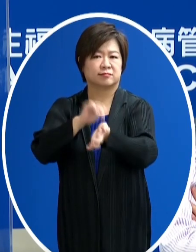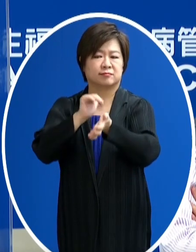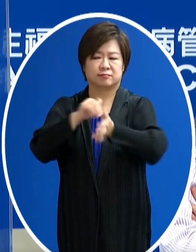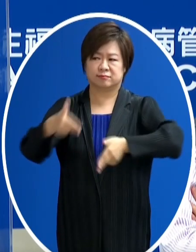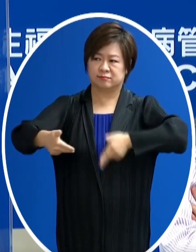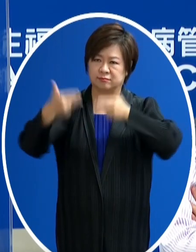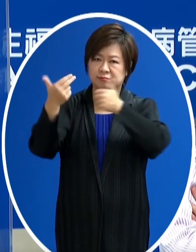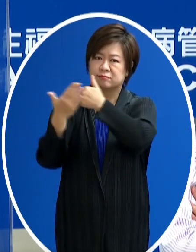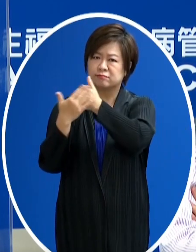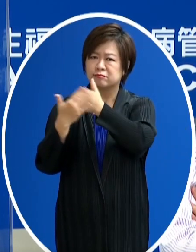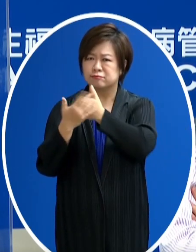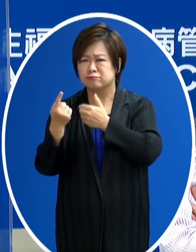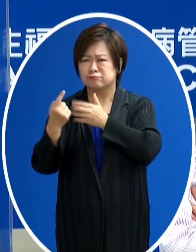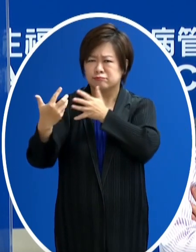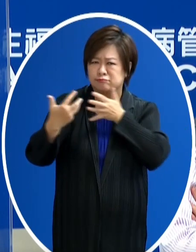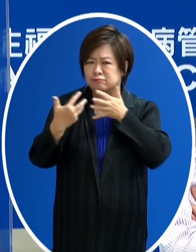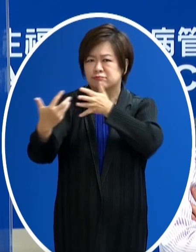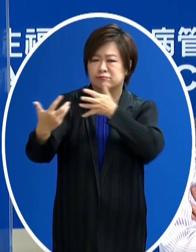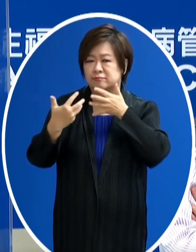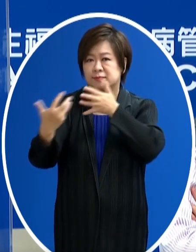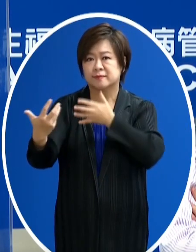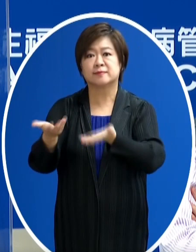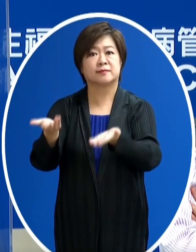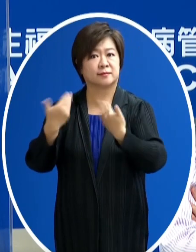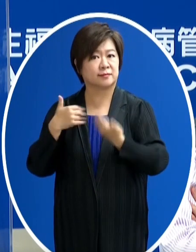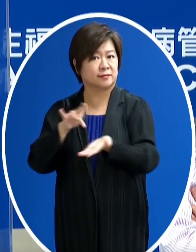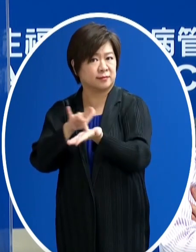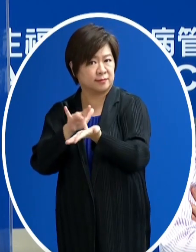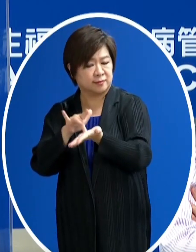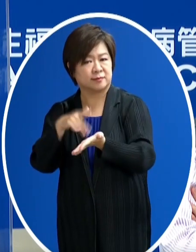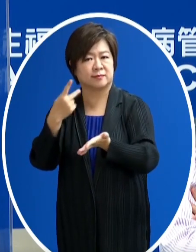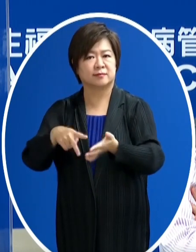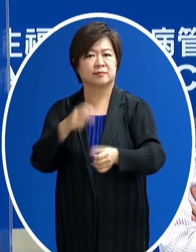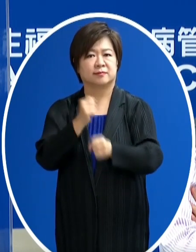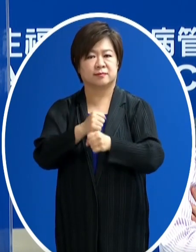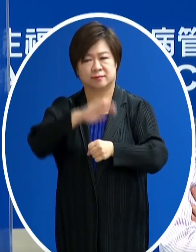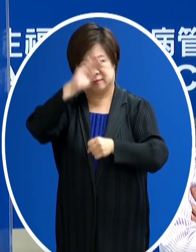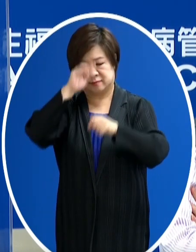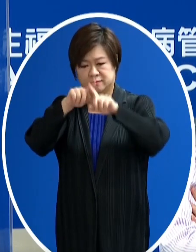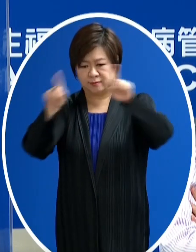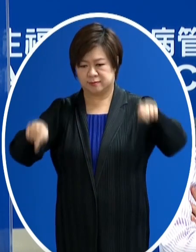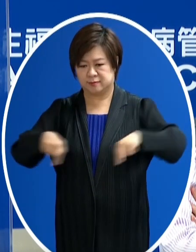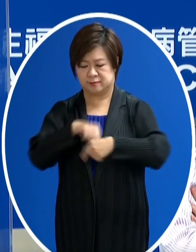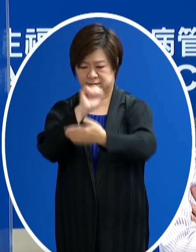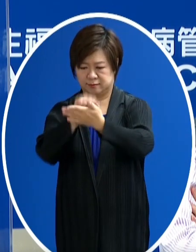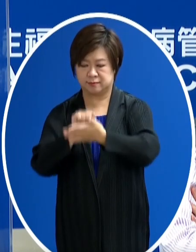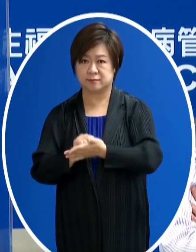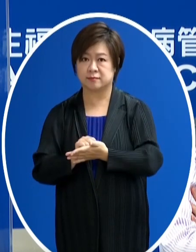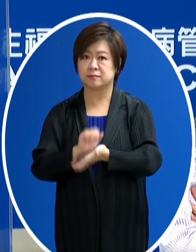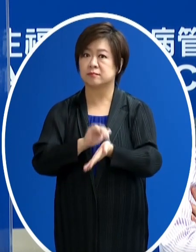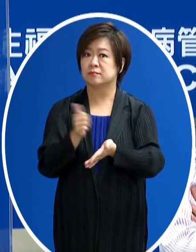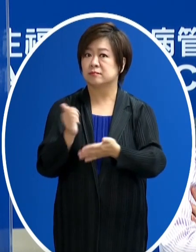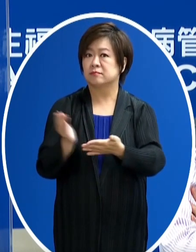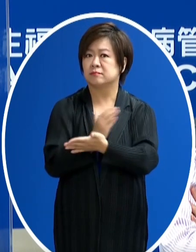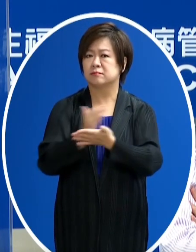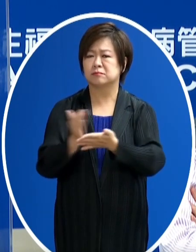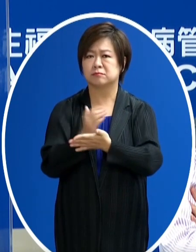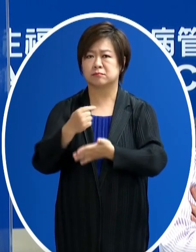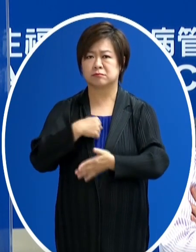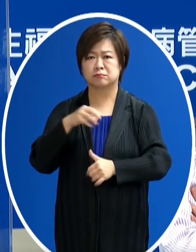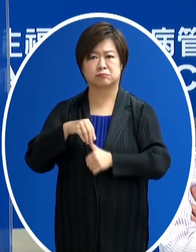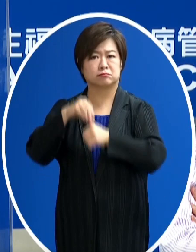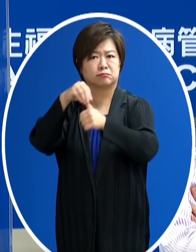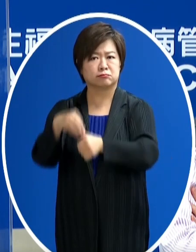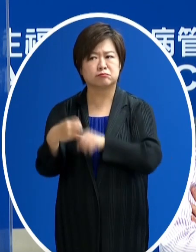视讯看诊，那医师开药及制作哈病历，或经医哈医师判断有无面诊的需